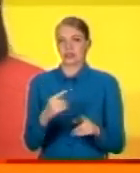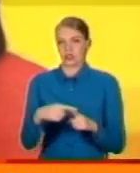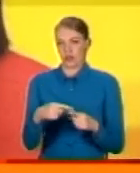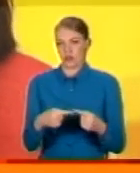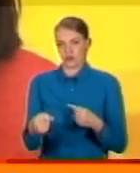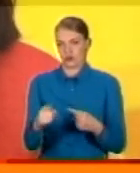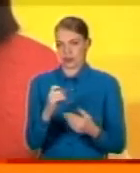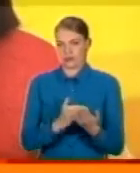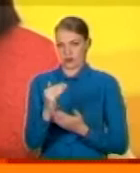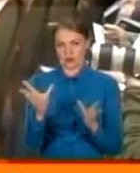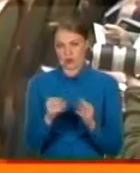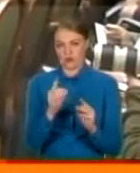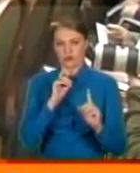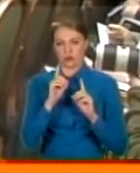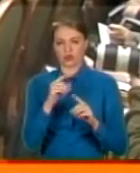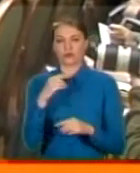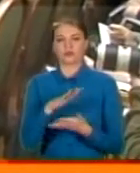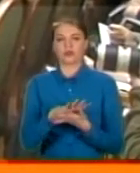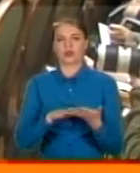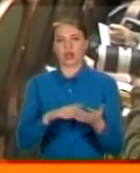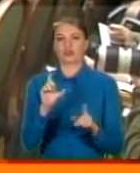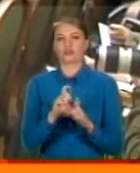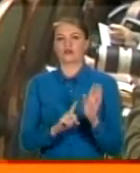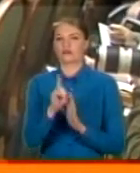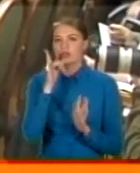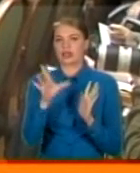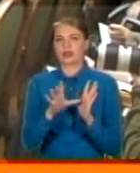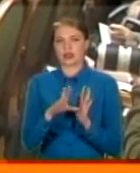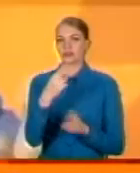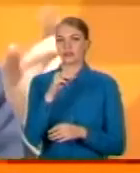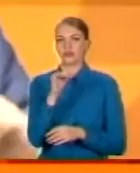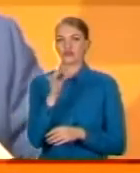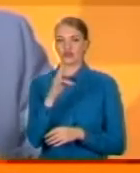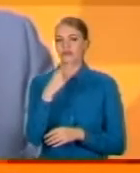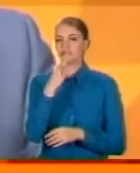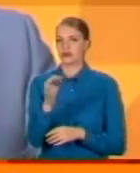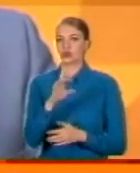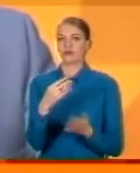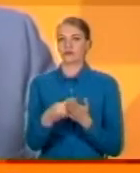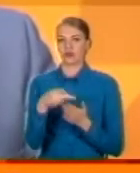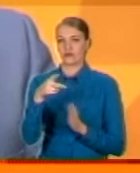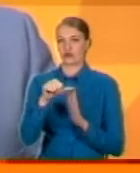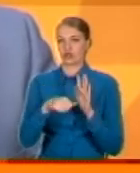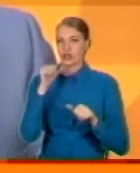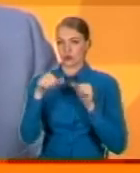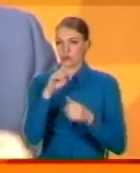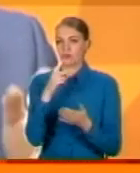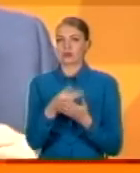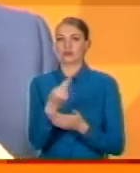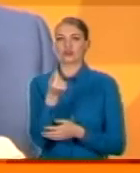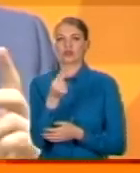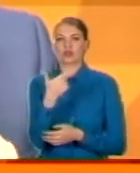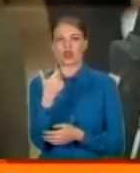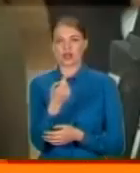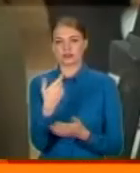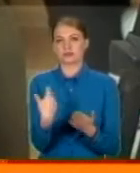як найскорше з Верховною Радою. Далі слово взяв міністр енергетики Володимир Демчишин і повідомив, що в бюджеті 2016 року передбачена ціна